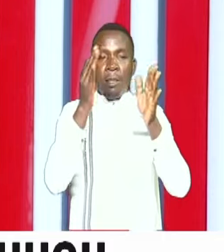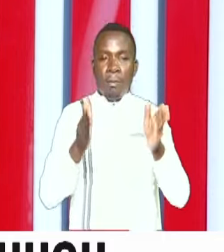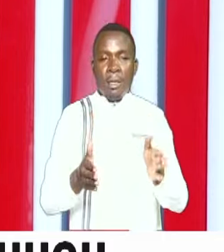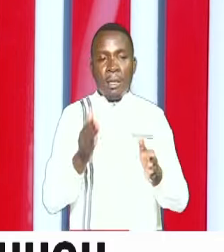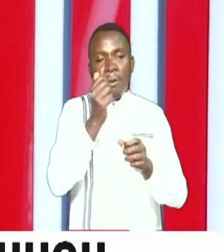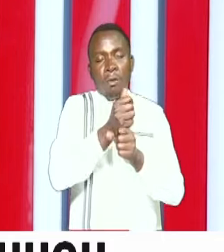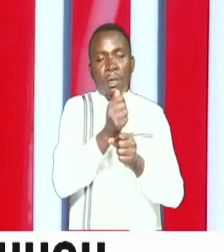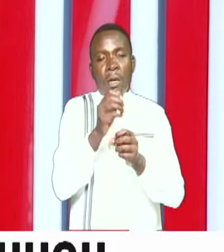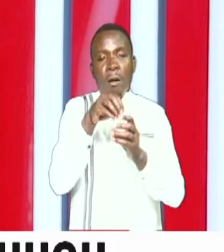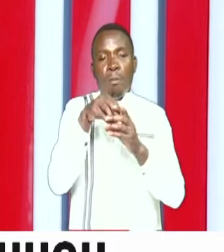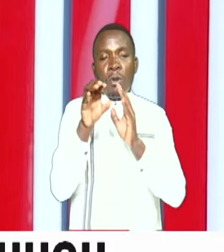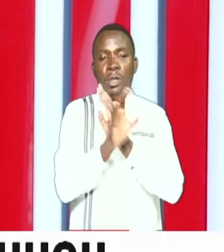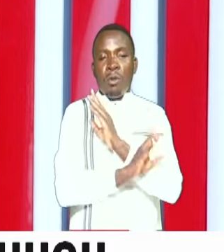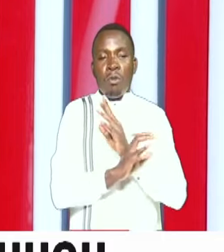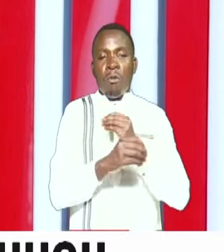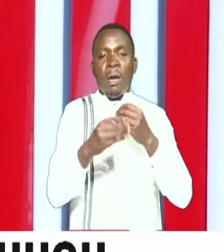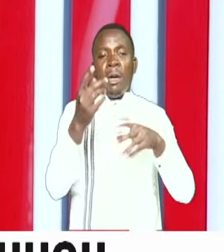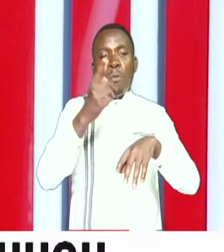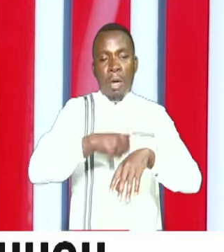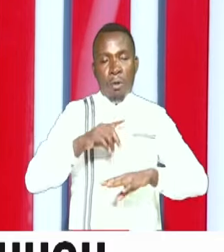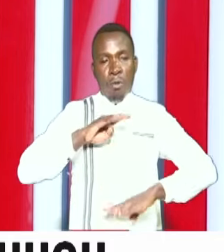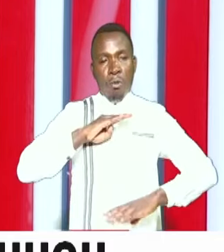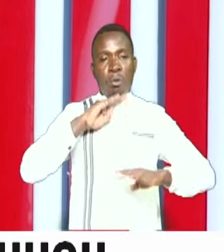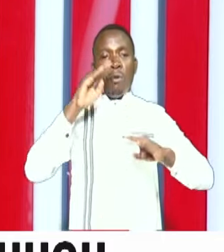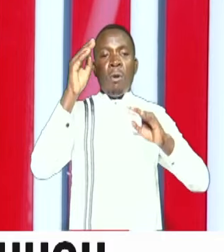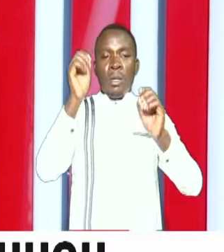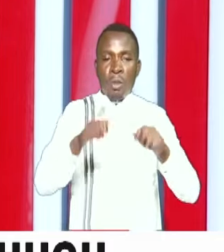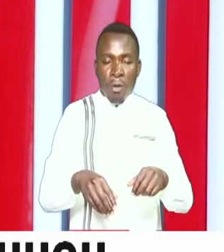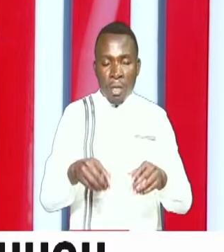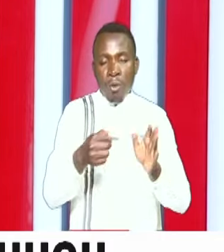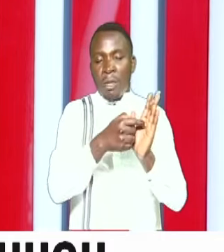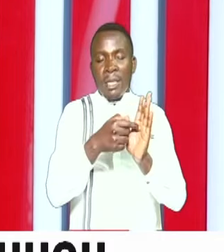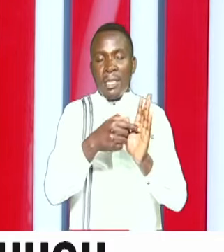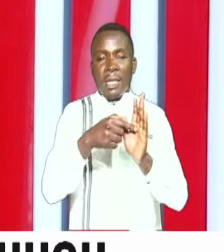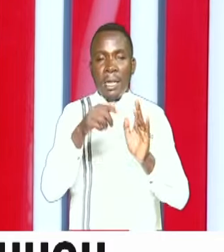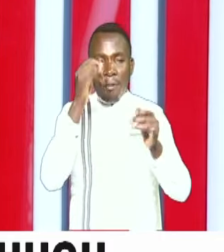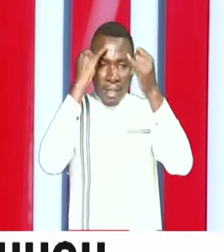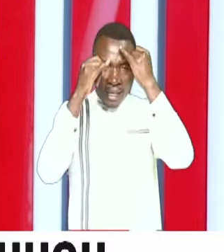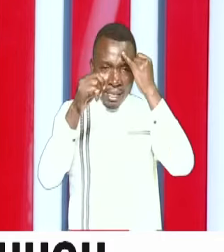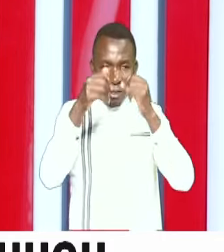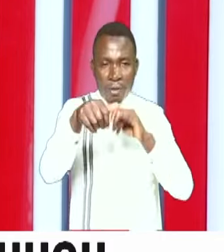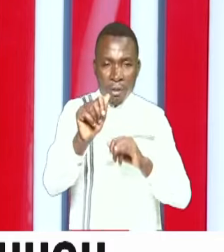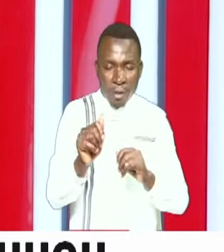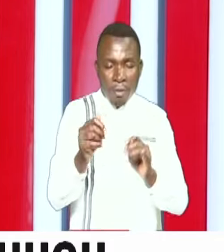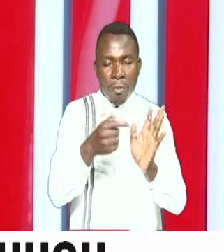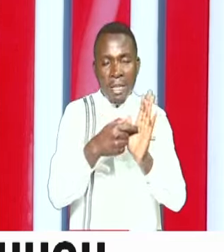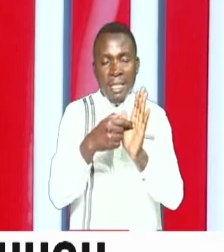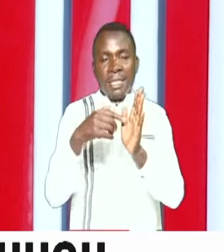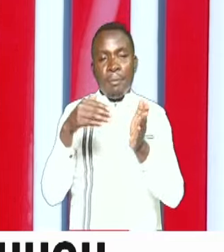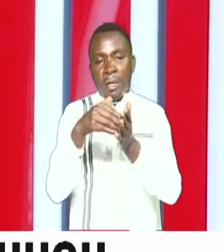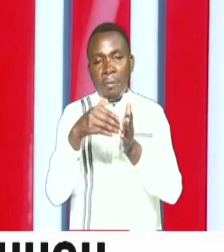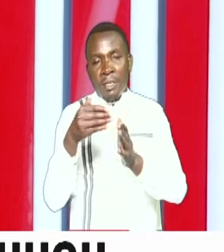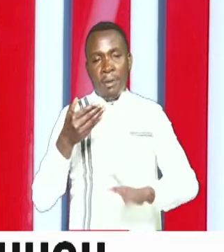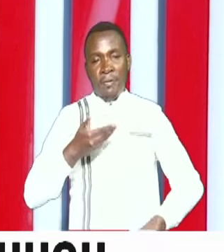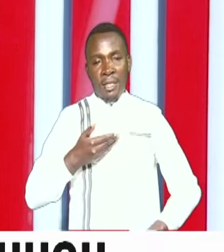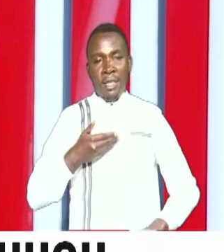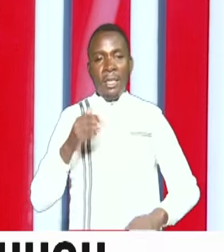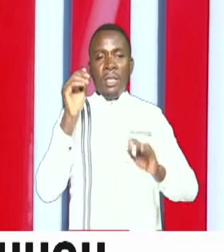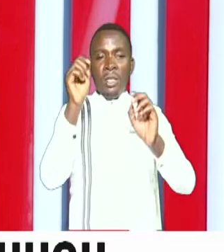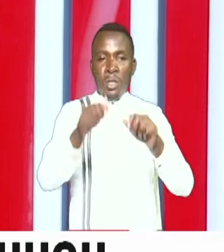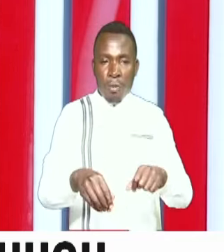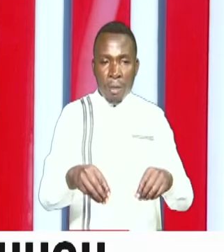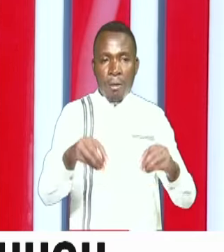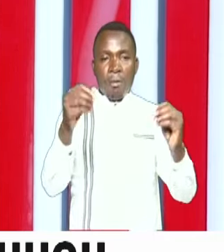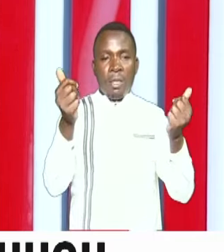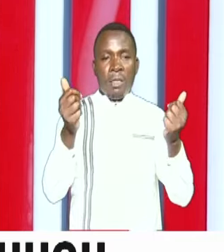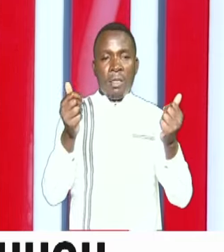umwanya uhagije wo kugira ngo bavuga ibitekerezo byabo bagaragaza imbogamizi bafite noneho zibashe kuba